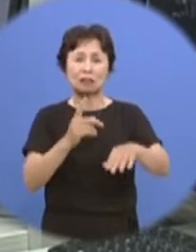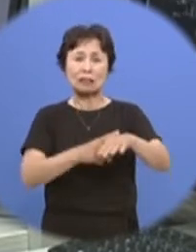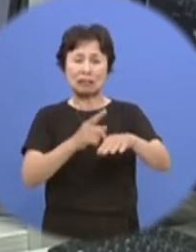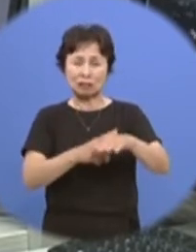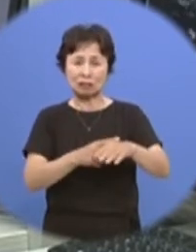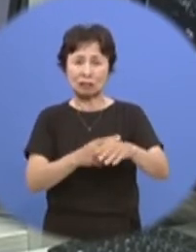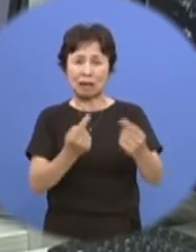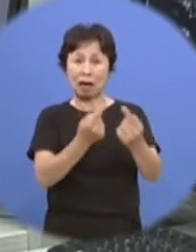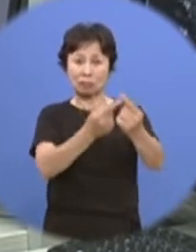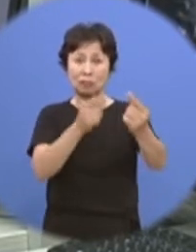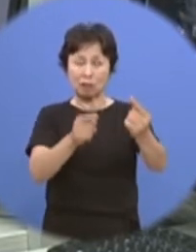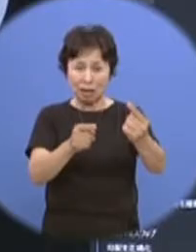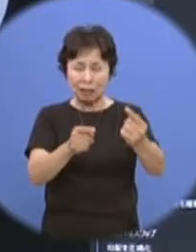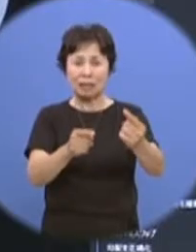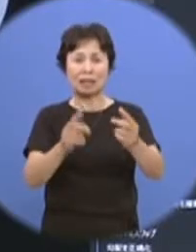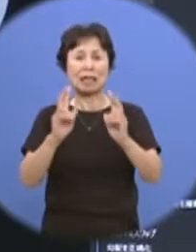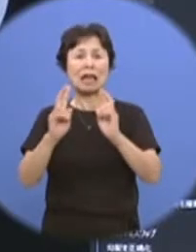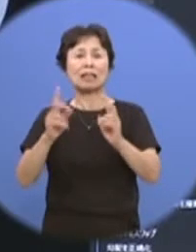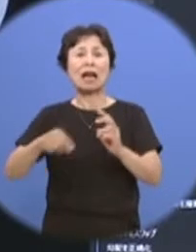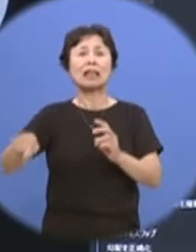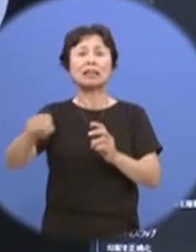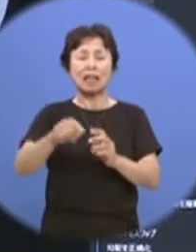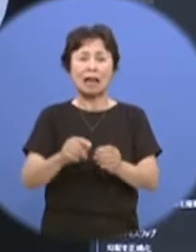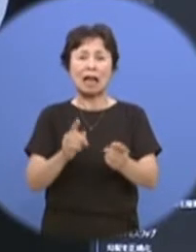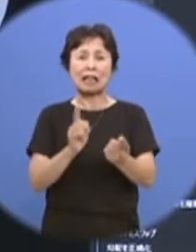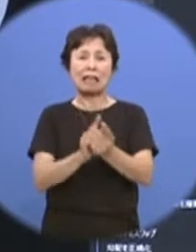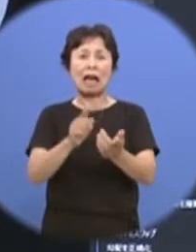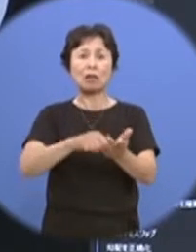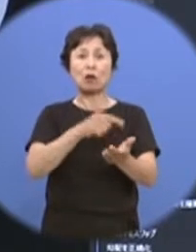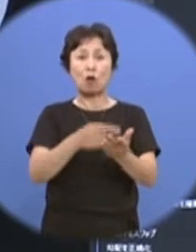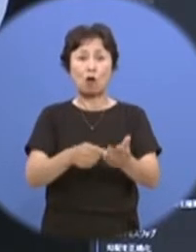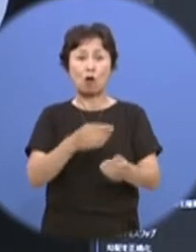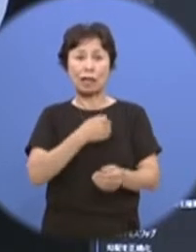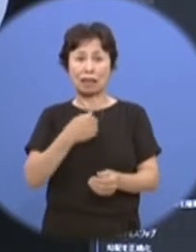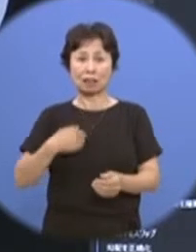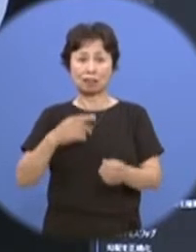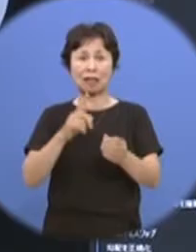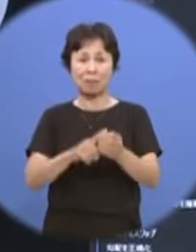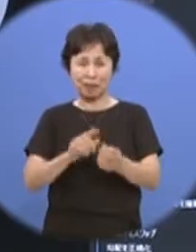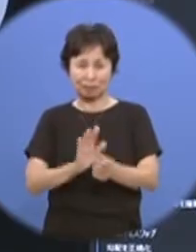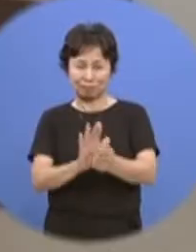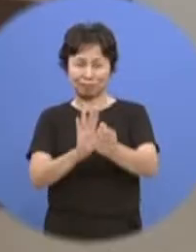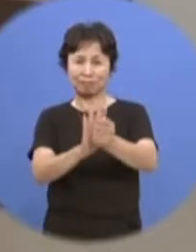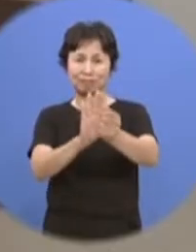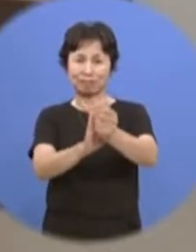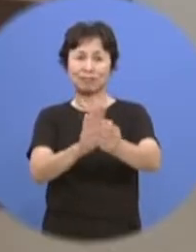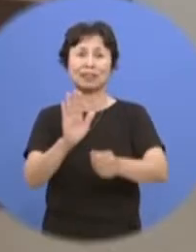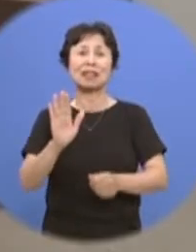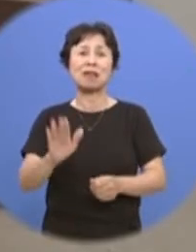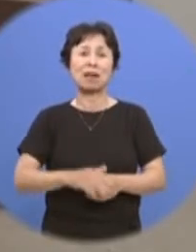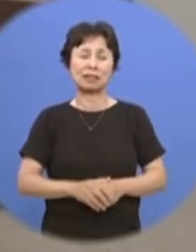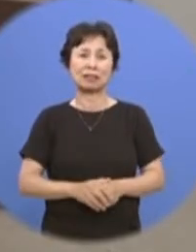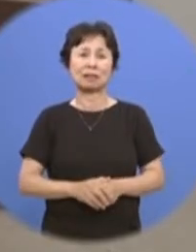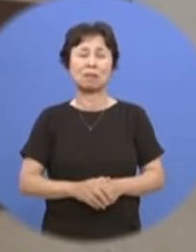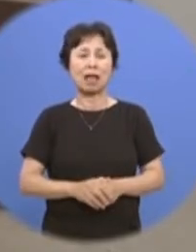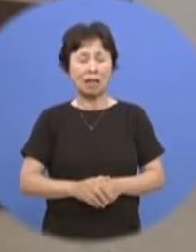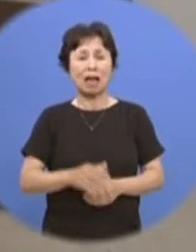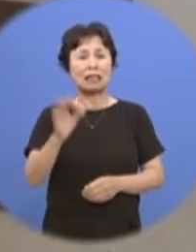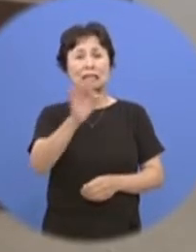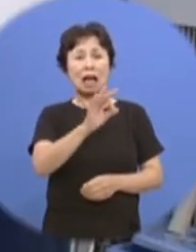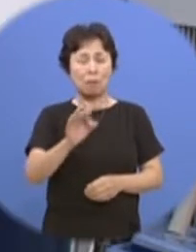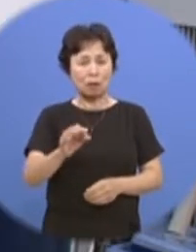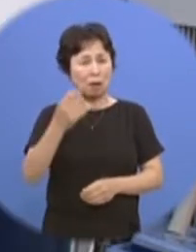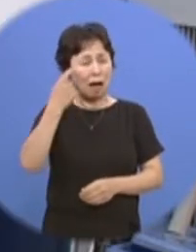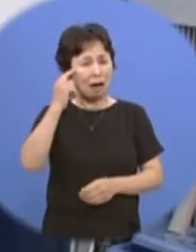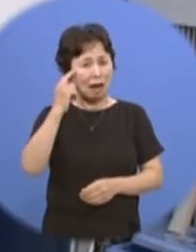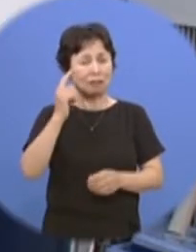よう細やかなサポート体制で研究開発を後押ししています。また製品開発に向けた受託試